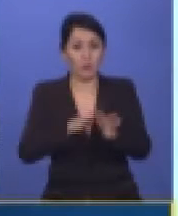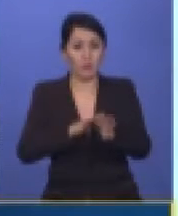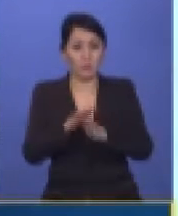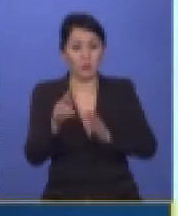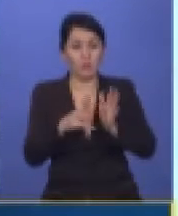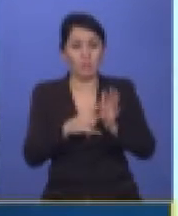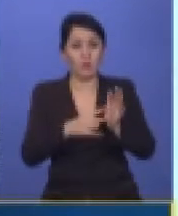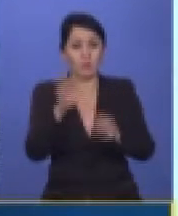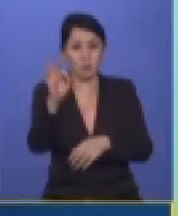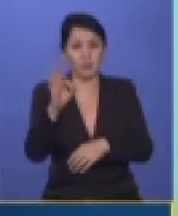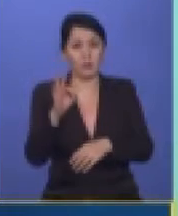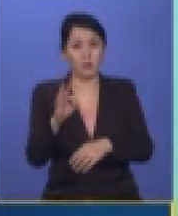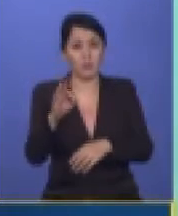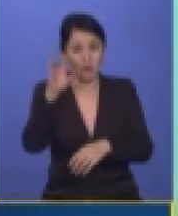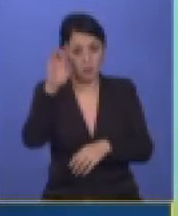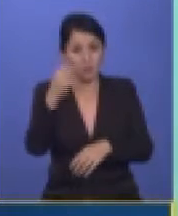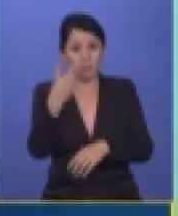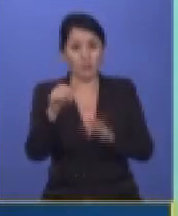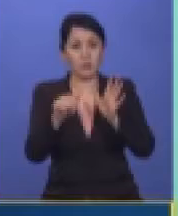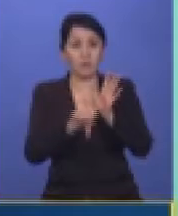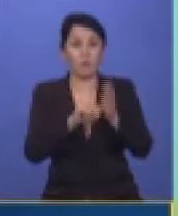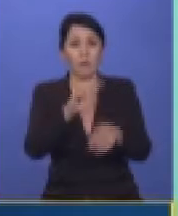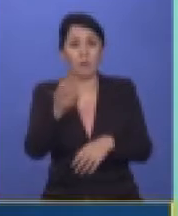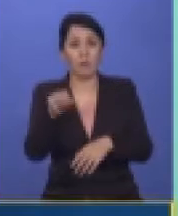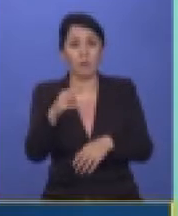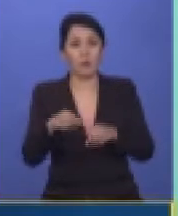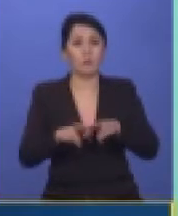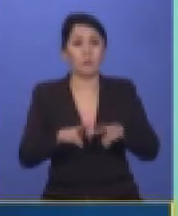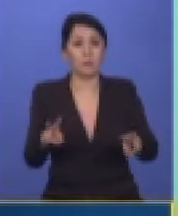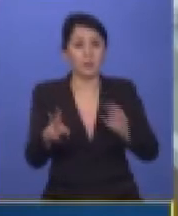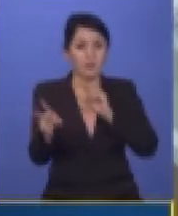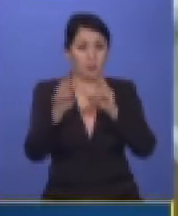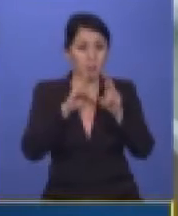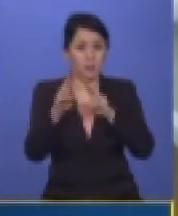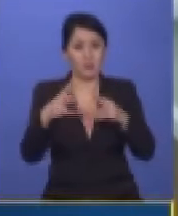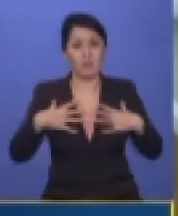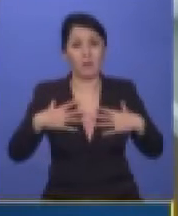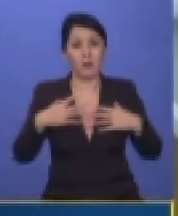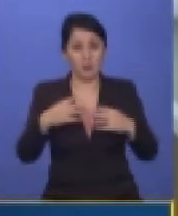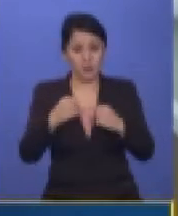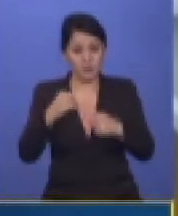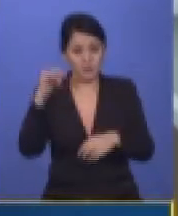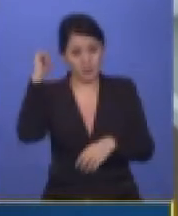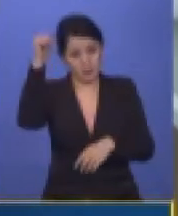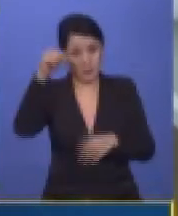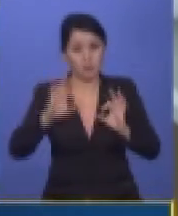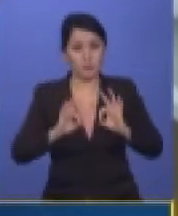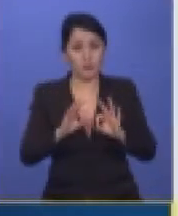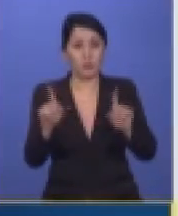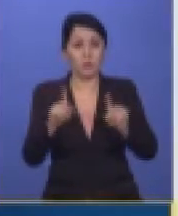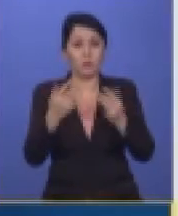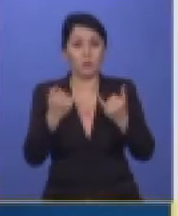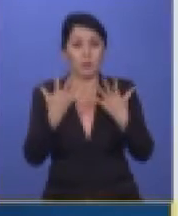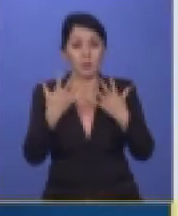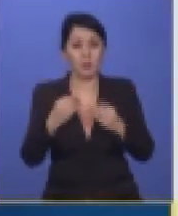прошли 87% всех жителей страны. 26 декабря пресс-служба Министерства здравоохранения Узбекистана сообщила,